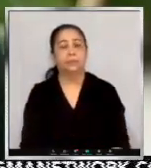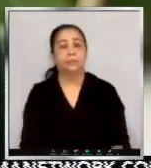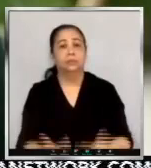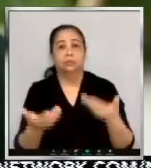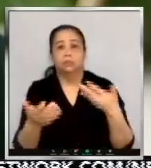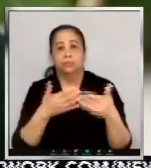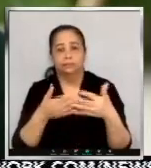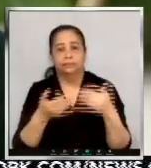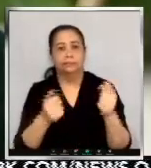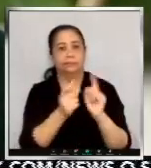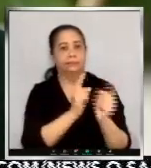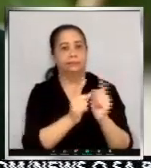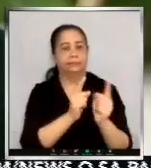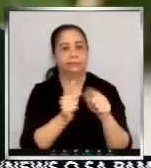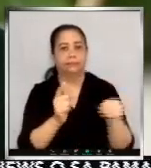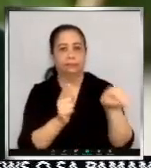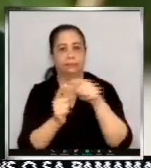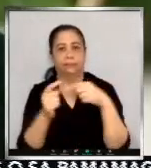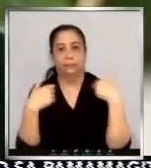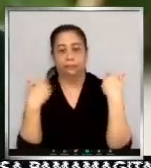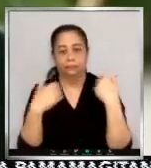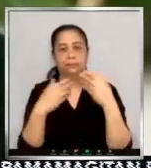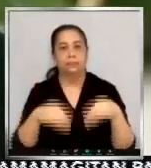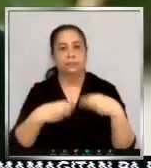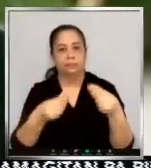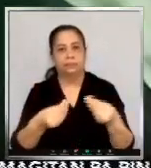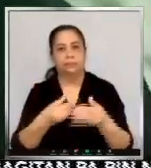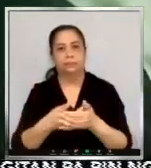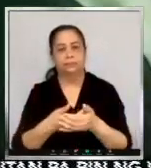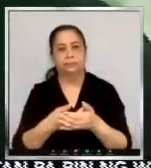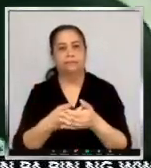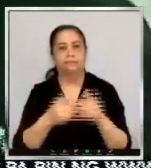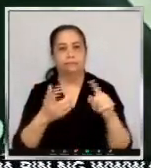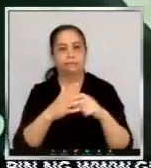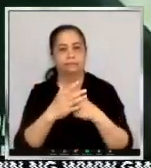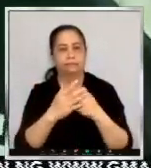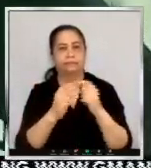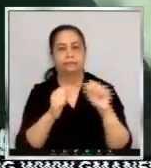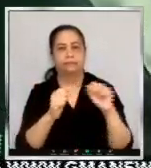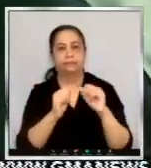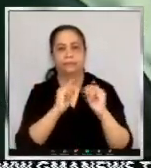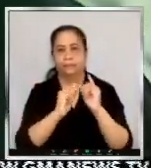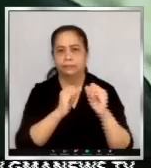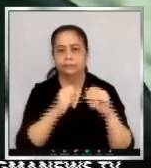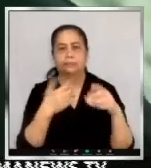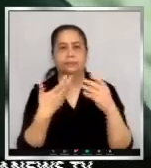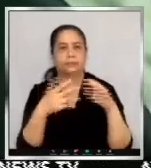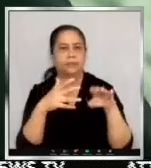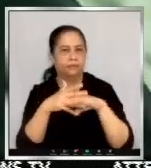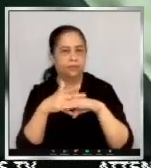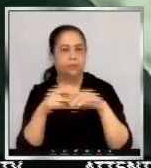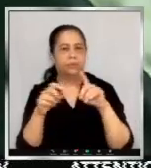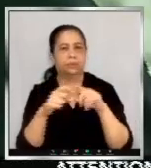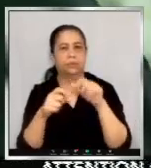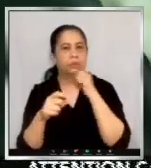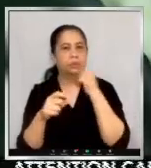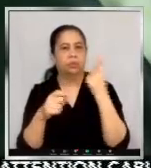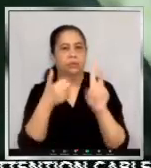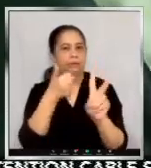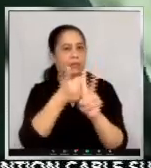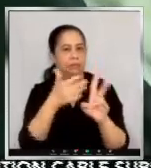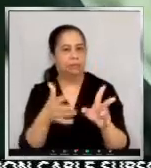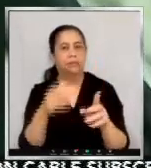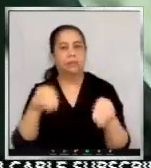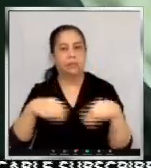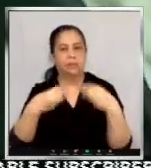sila, binigyan naman po namin sila ng initial intervention po. Hindi lang po sa biktima, we're going to provide support